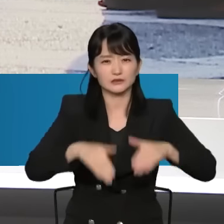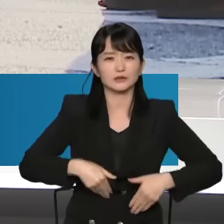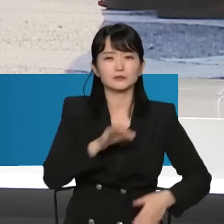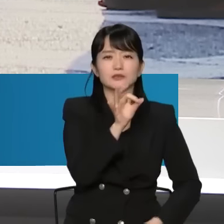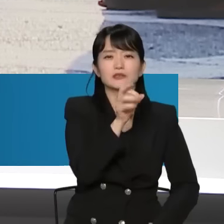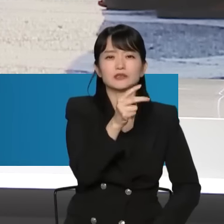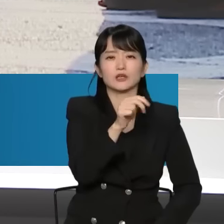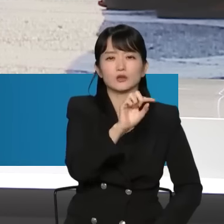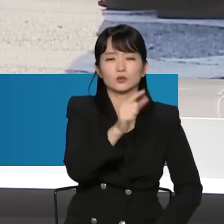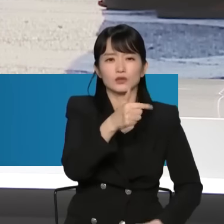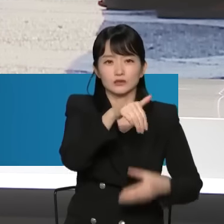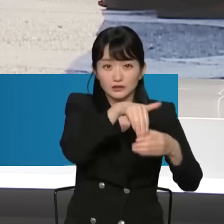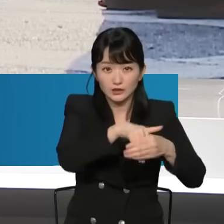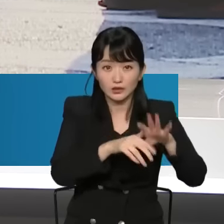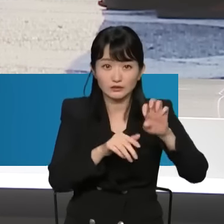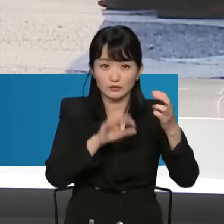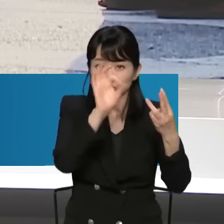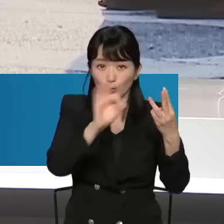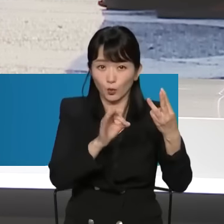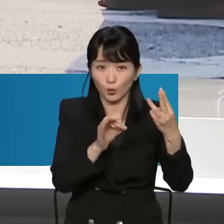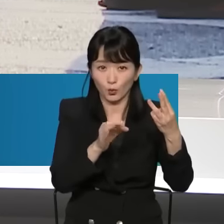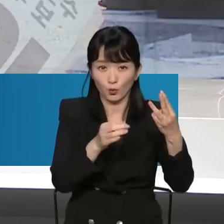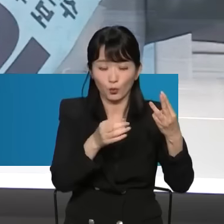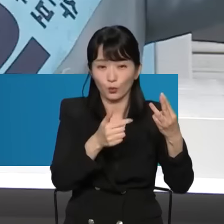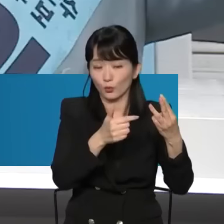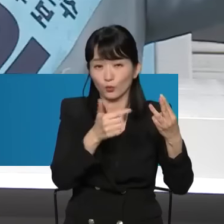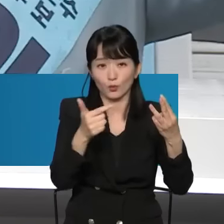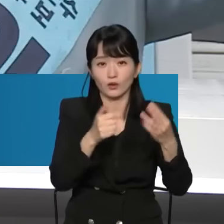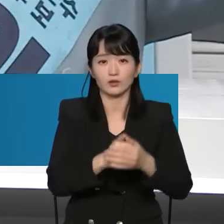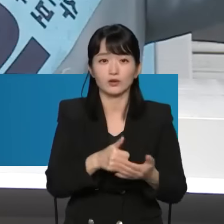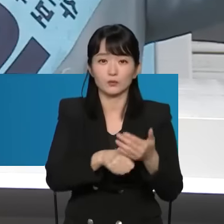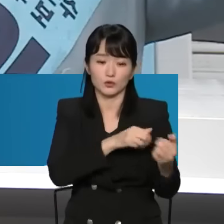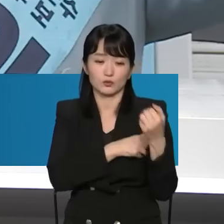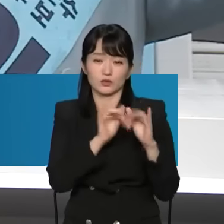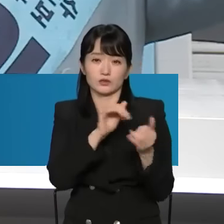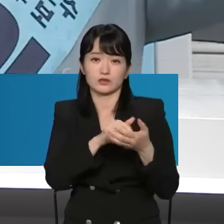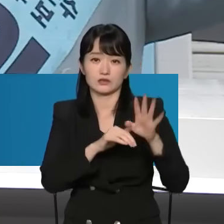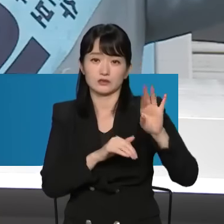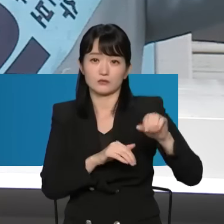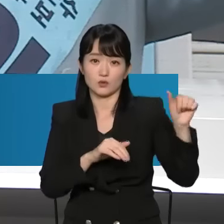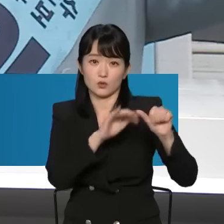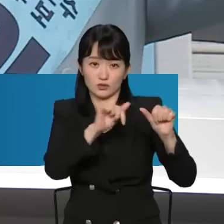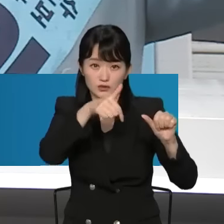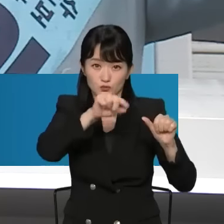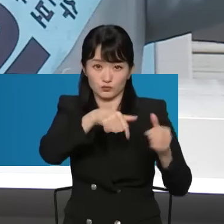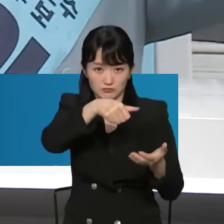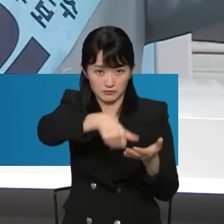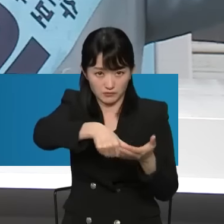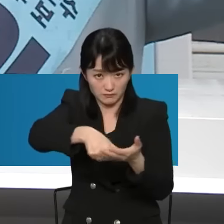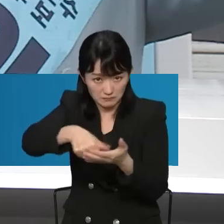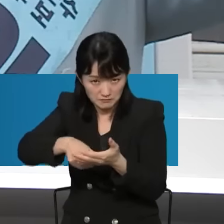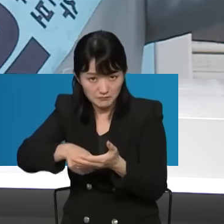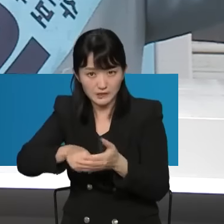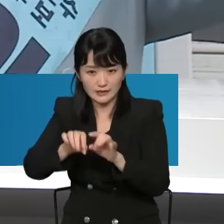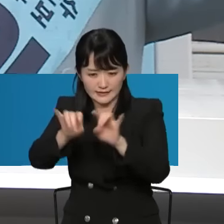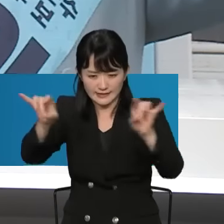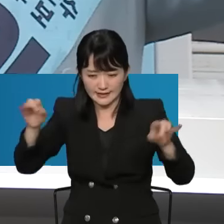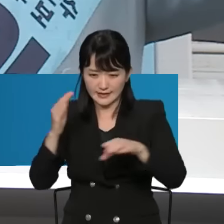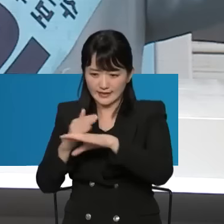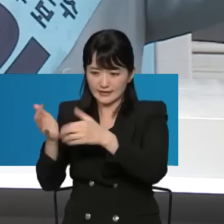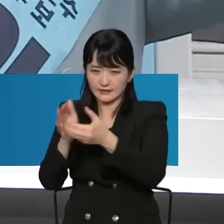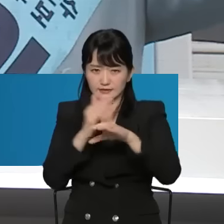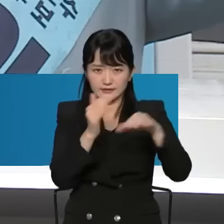선거는 43%를 넘겼습니다. 유권자 4만 5천 명의 군수를 뽑는 선거에 각 당 지도부들이